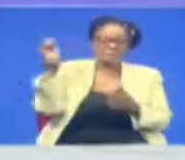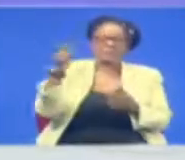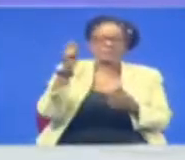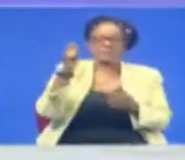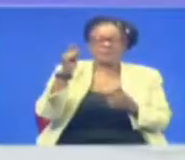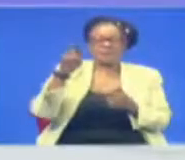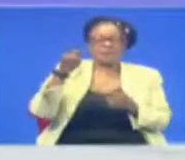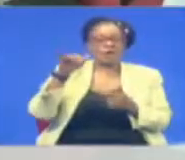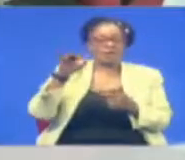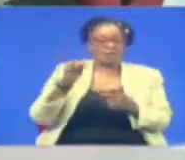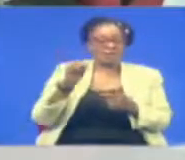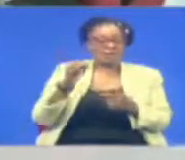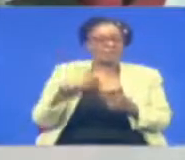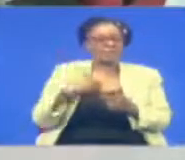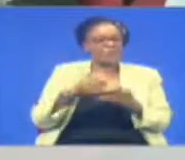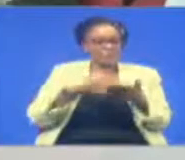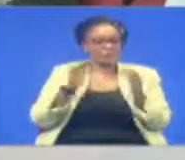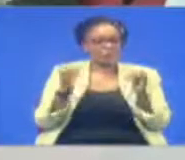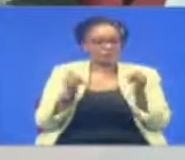kamili.